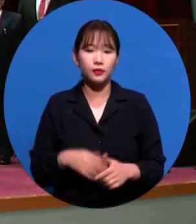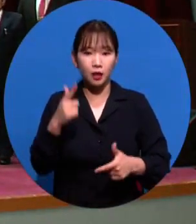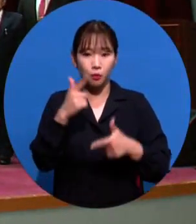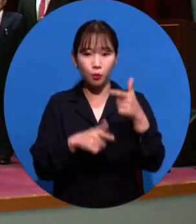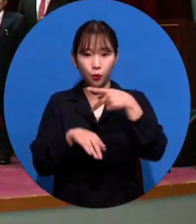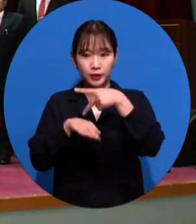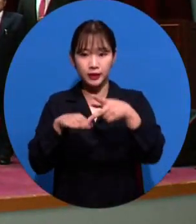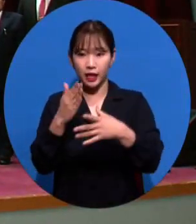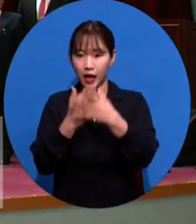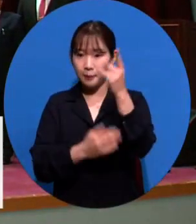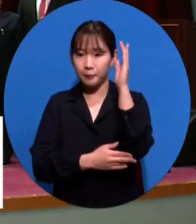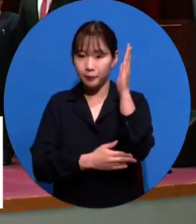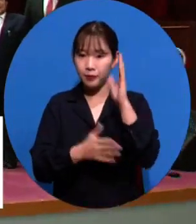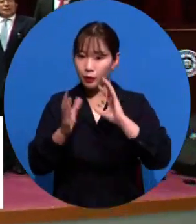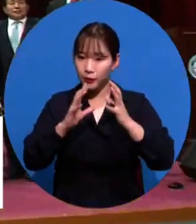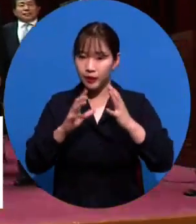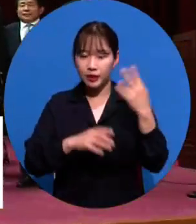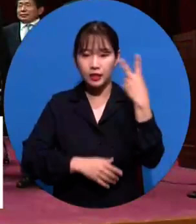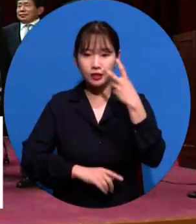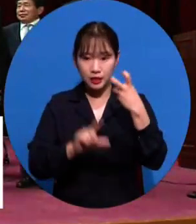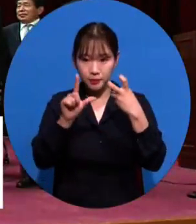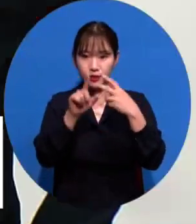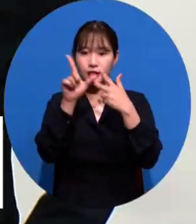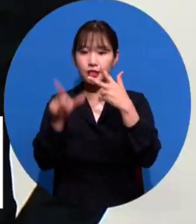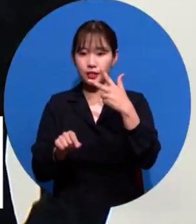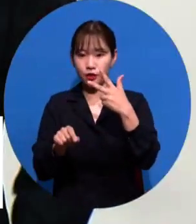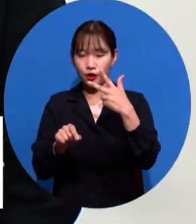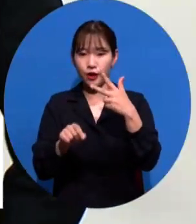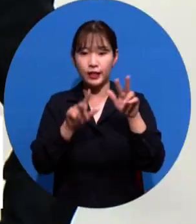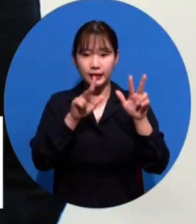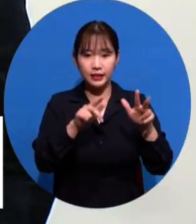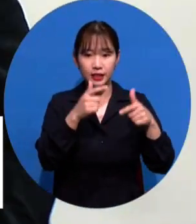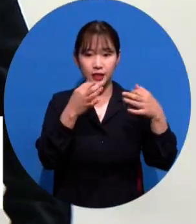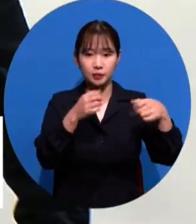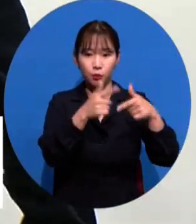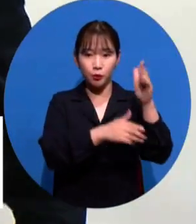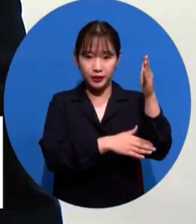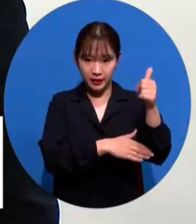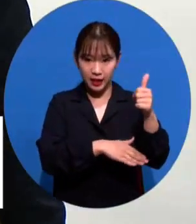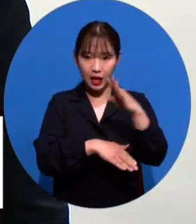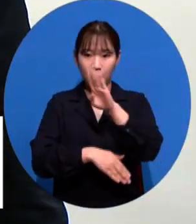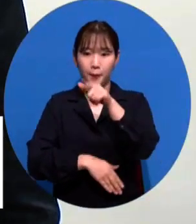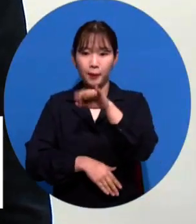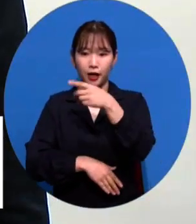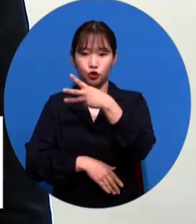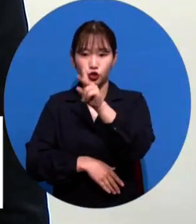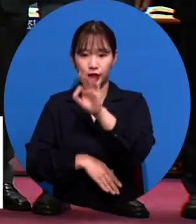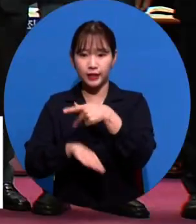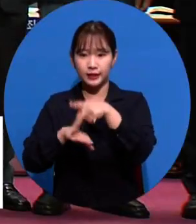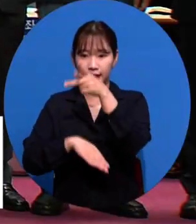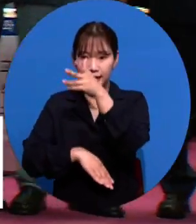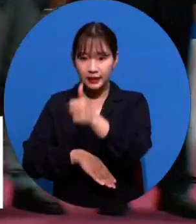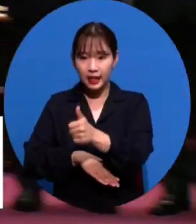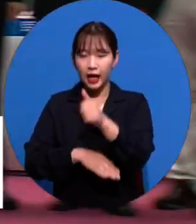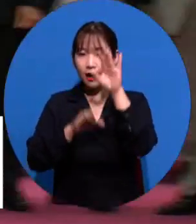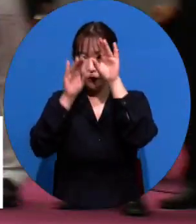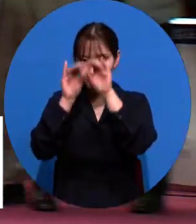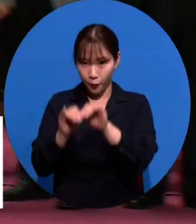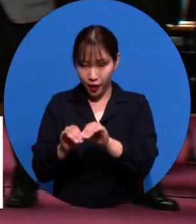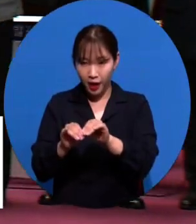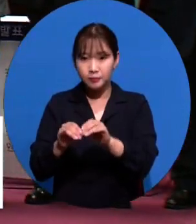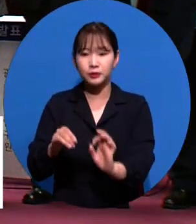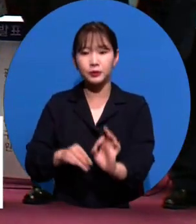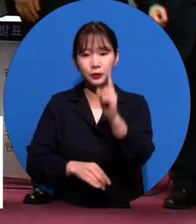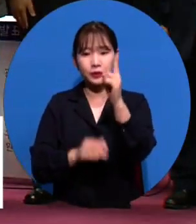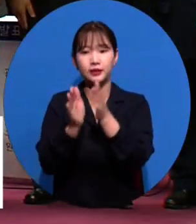목포 신안 통합 논의는 지난 2020년 7월 현 김종식 목포시장과 현 박우량 신안군수의 공감대가